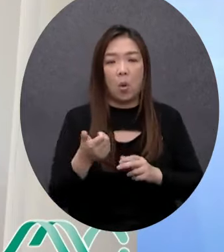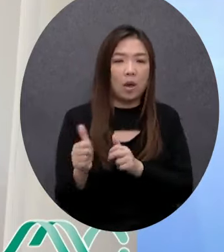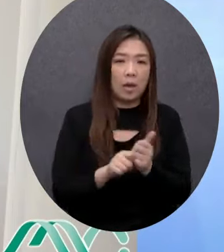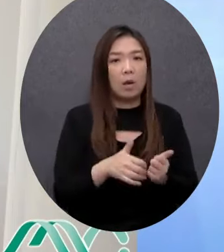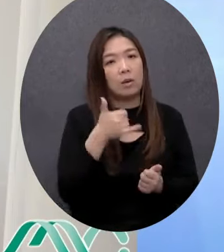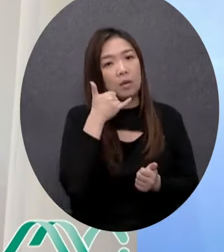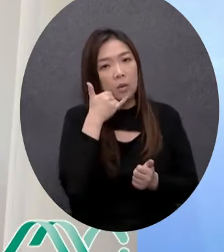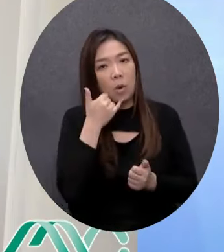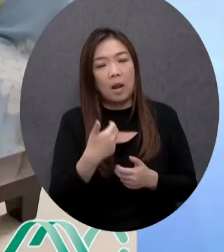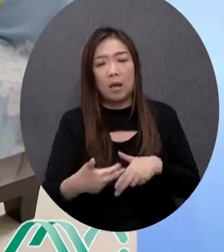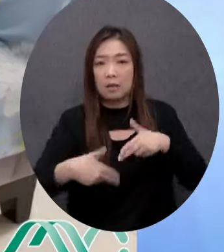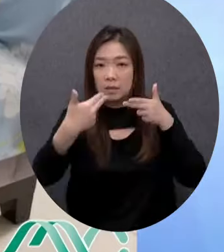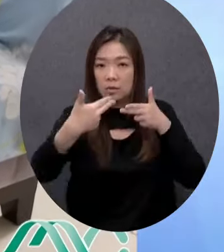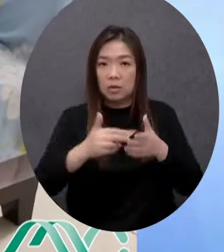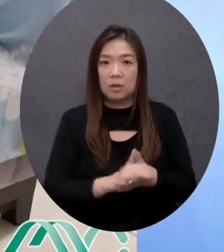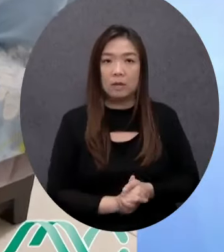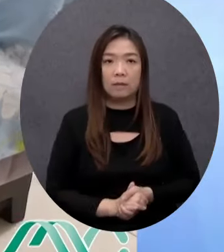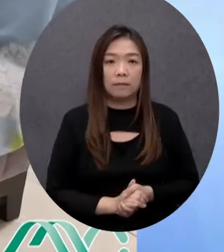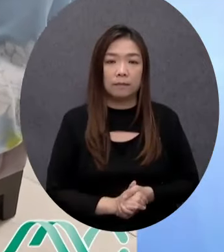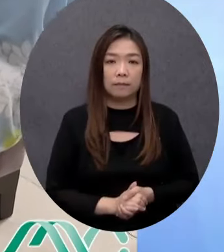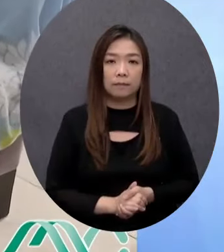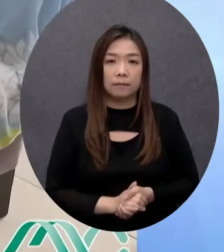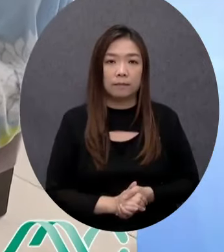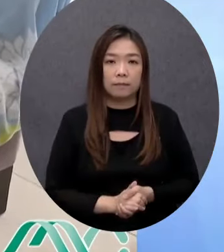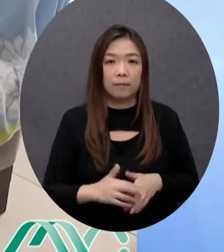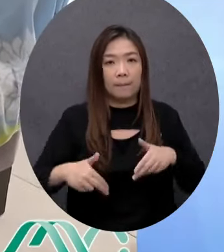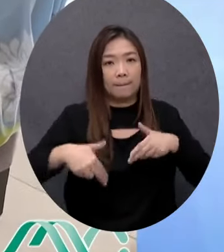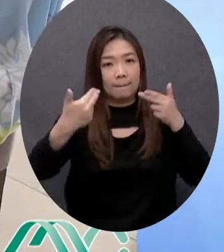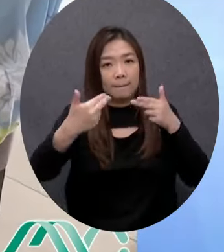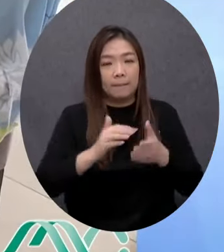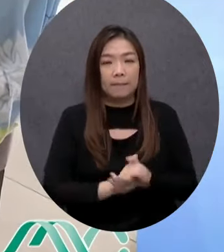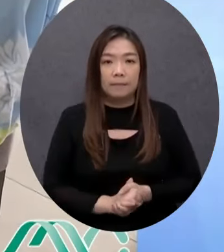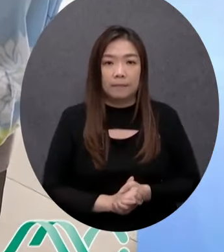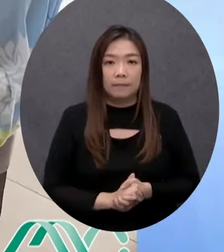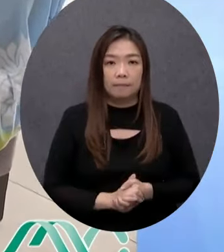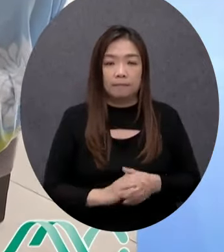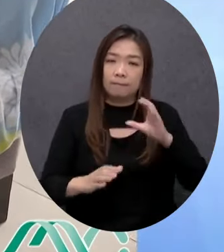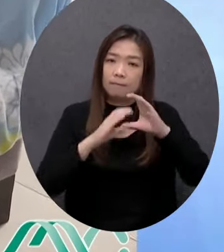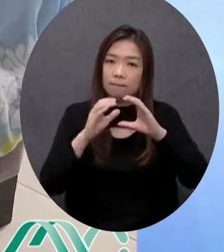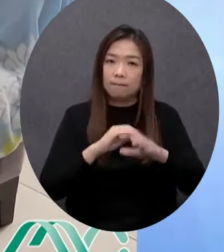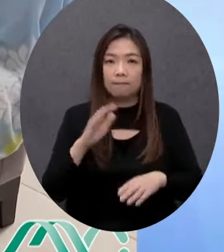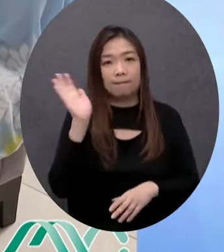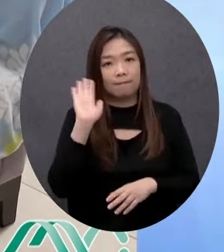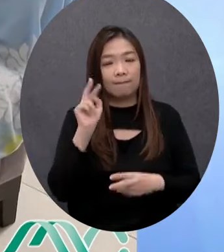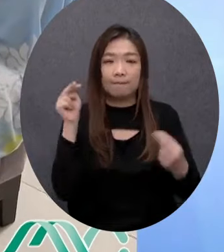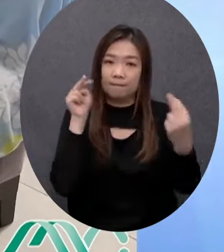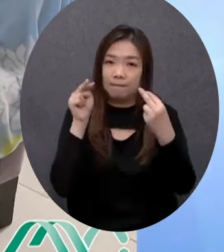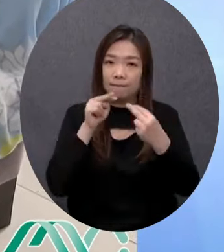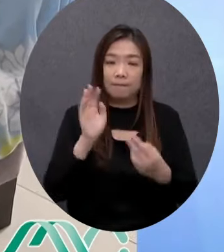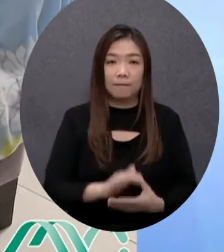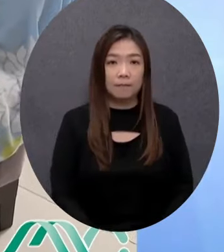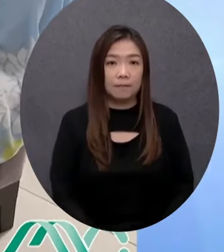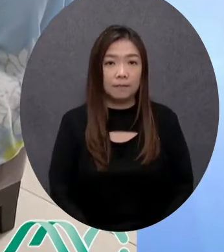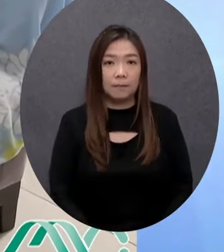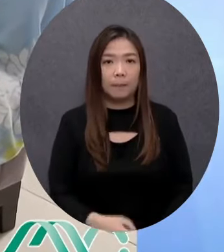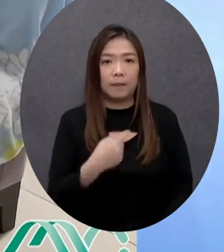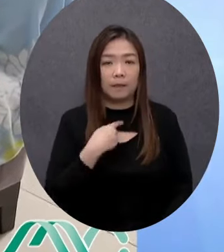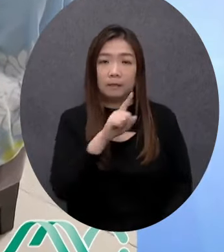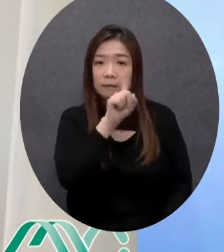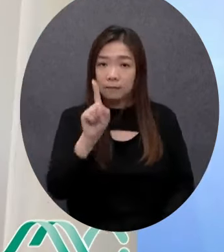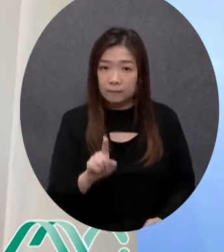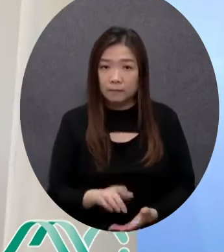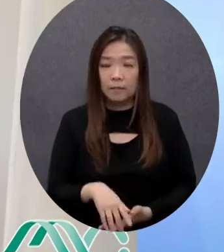視像啦，咁可以喺視像同佢哋溝通，見到面咯。咁有咩需要都